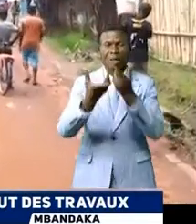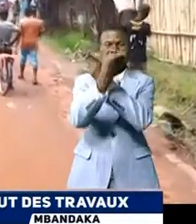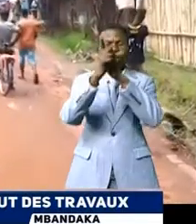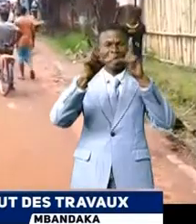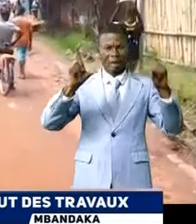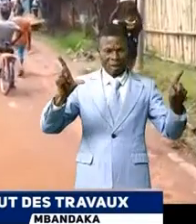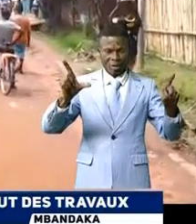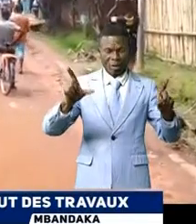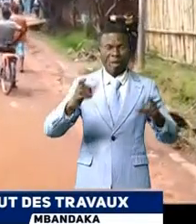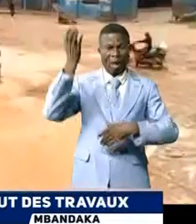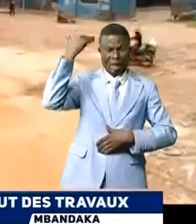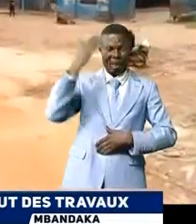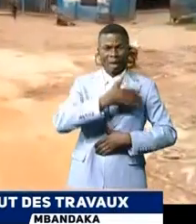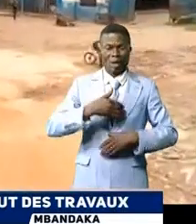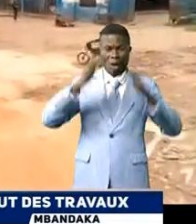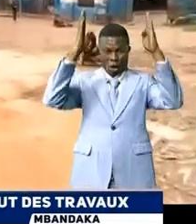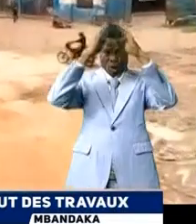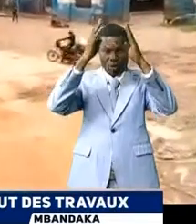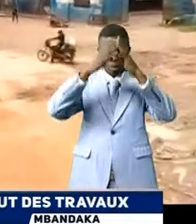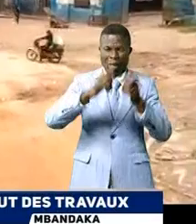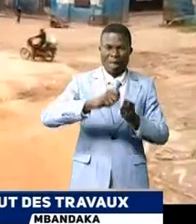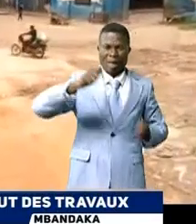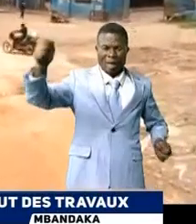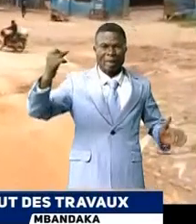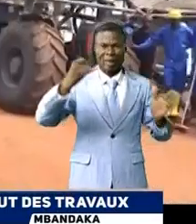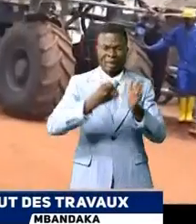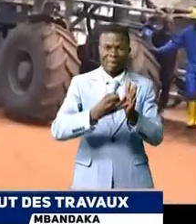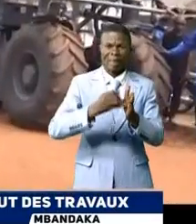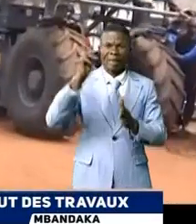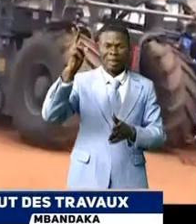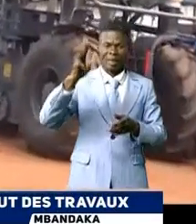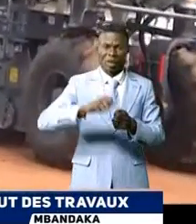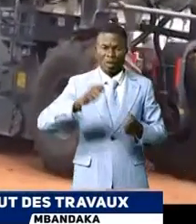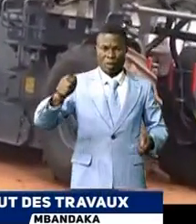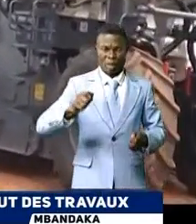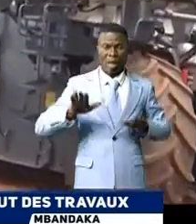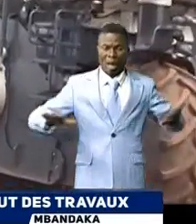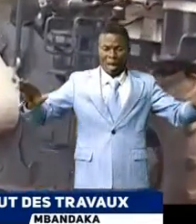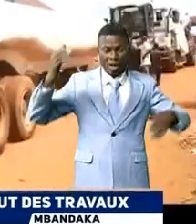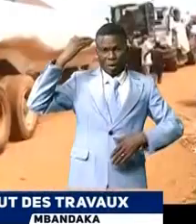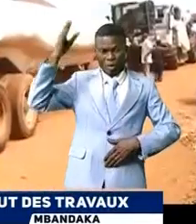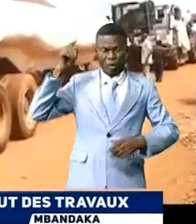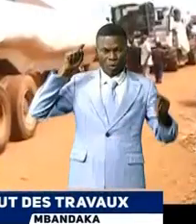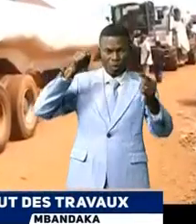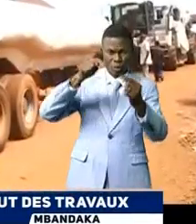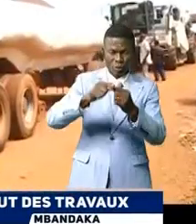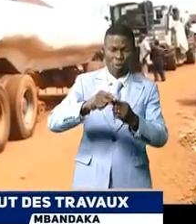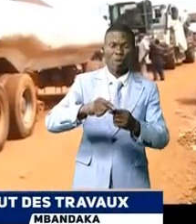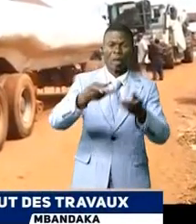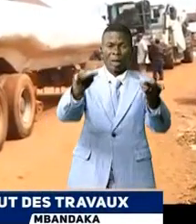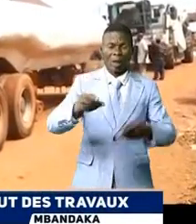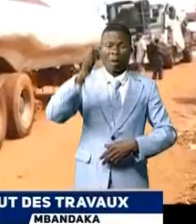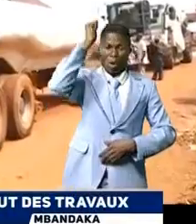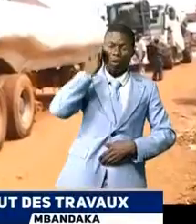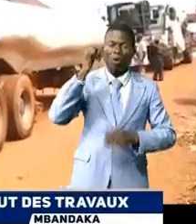Libération ex-Mobutu est d'une longueur de plus de 6 km. Elle va de l'aéroport de Mbandaka jusqu'au port de